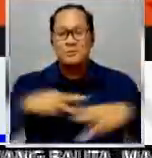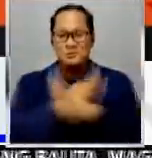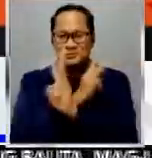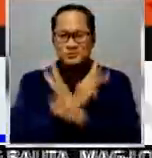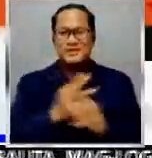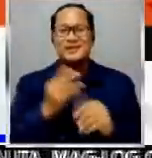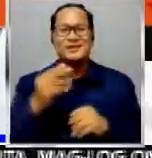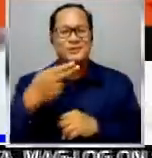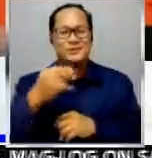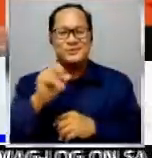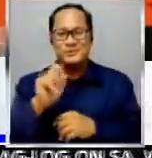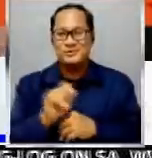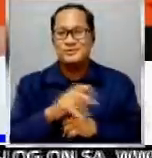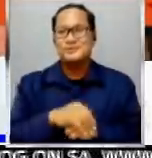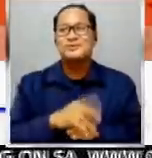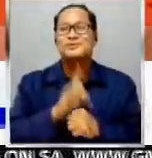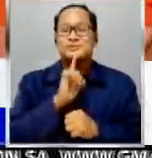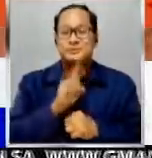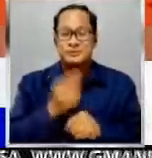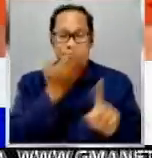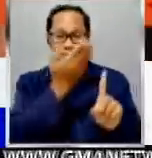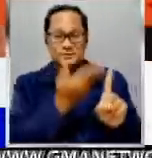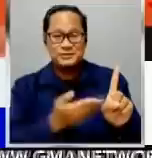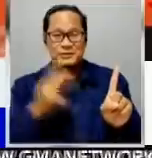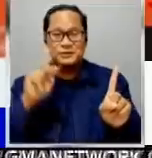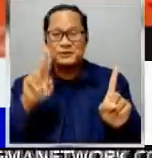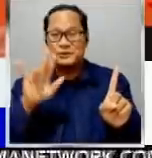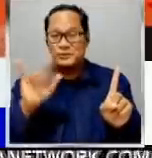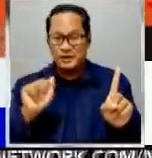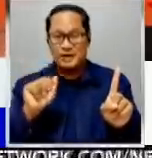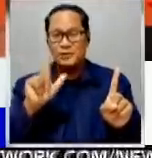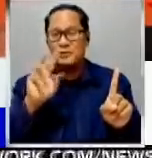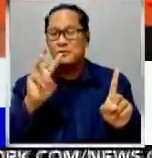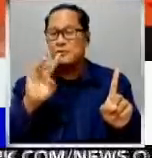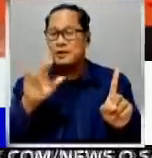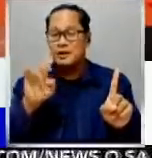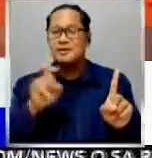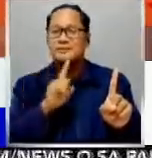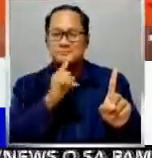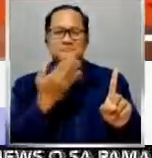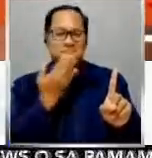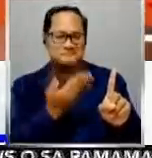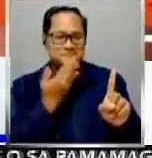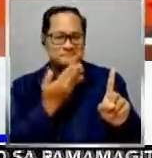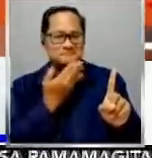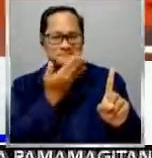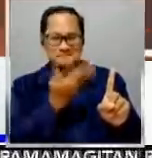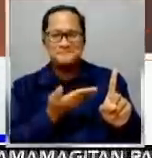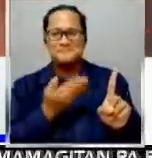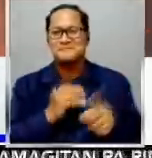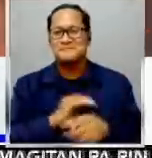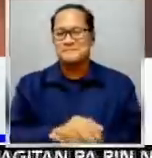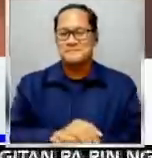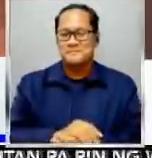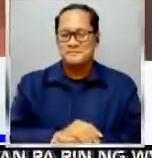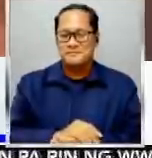Willie, andito ako dahil sa'yo. So, thank you. Thank you. Thank you.